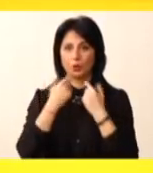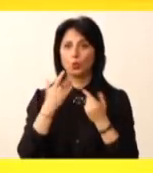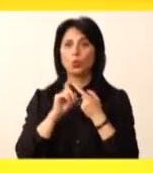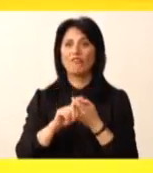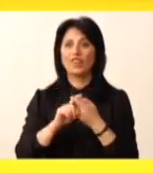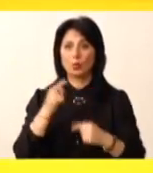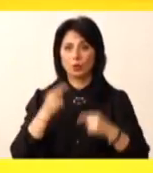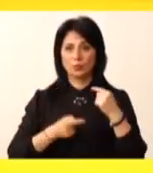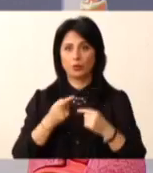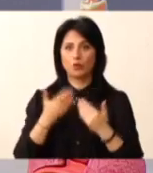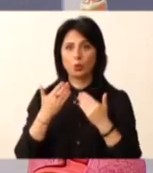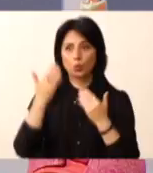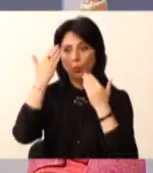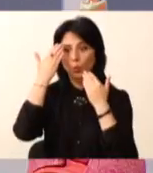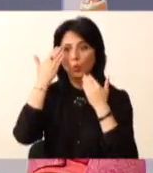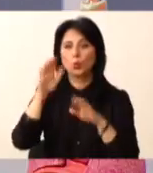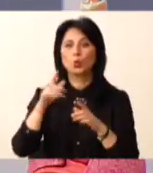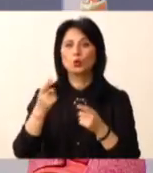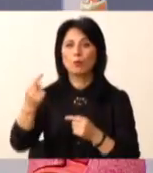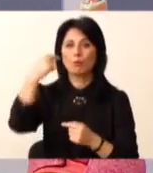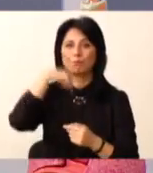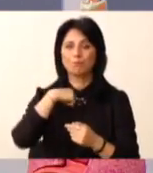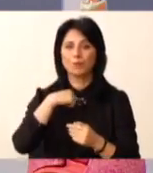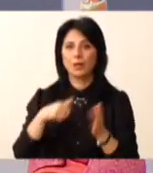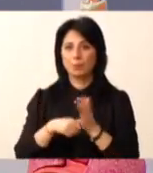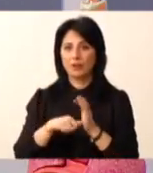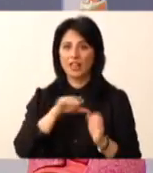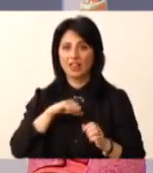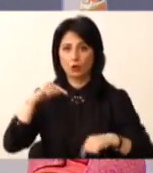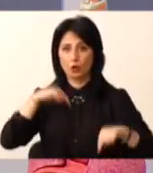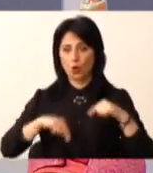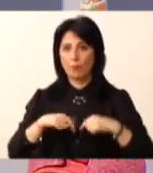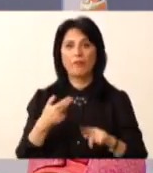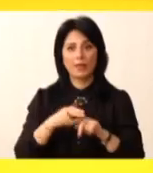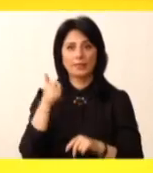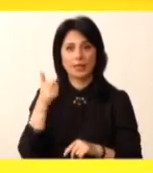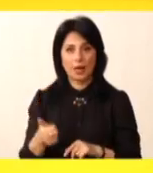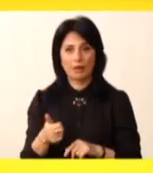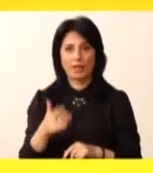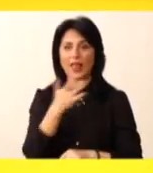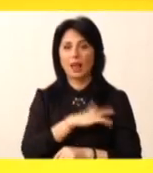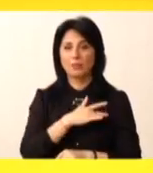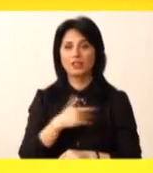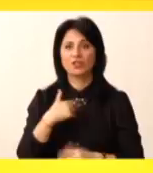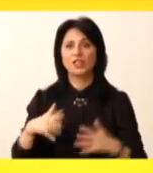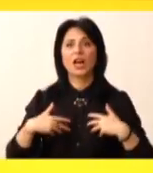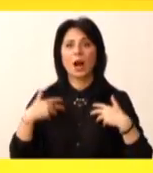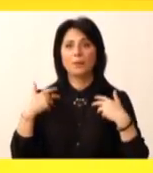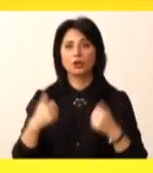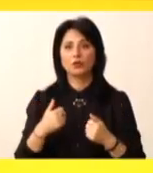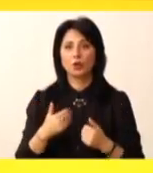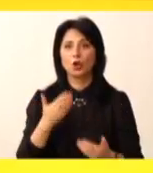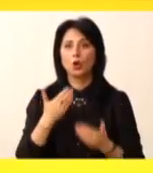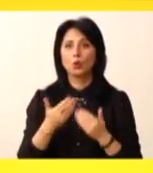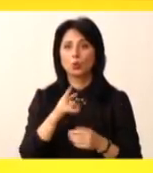ვირუსს ვებრძვით, თუ უცხო აგენტს ვებრძვით, ამაში გვეხმარება იმუნური სისტემა, ეს კარგია. და ეს ემსახურება ჩვენს გამოჯანმრთელებას, მაგრამ